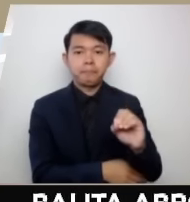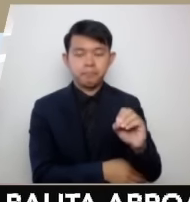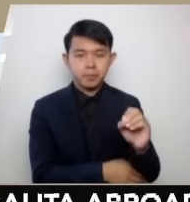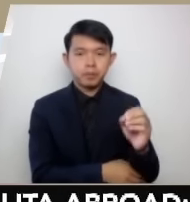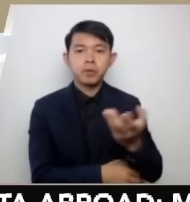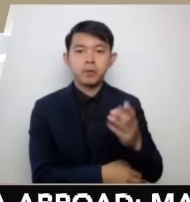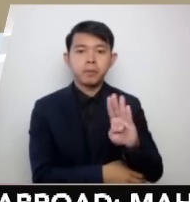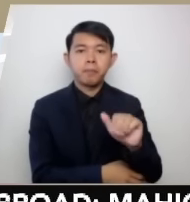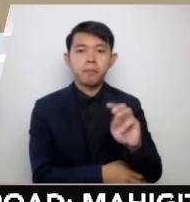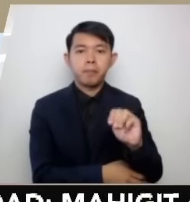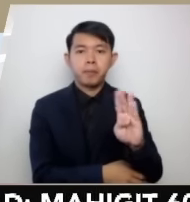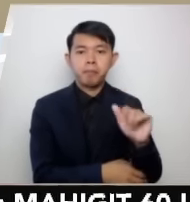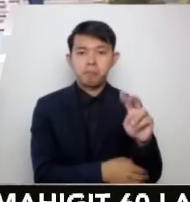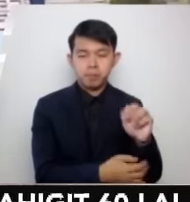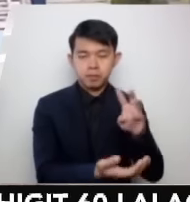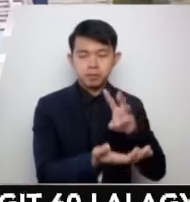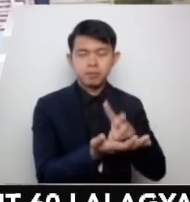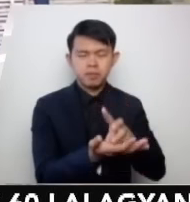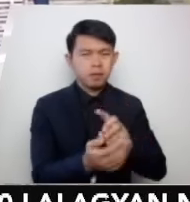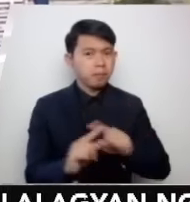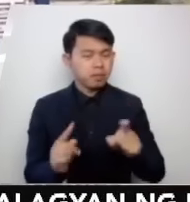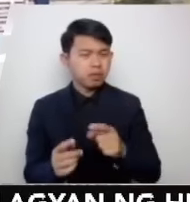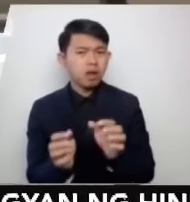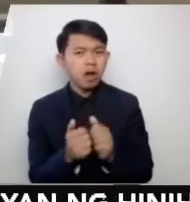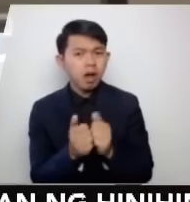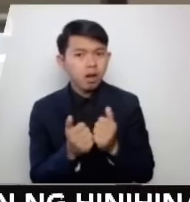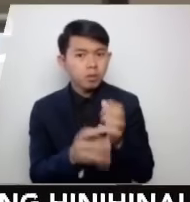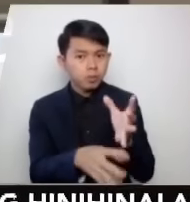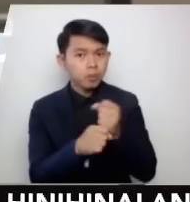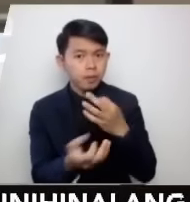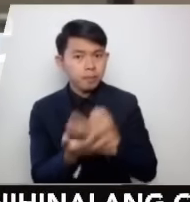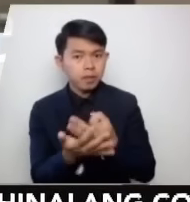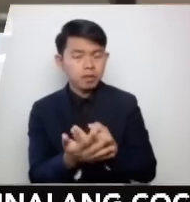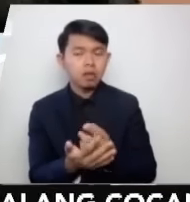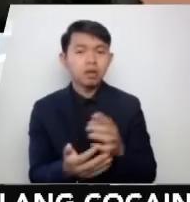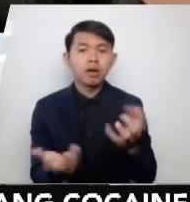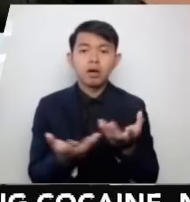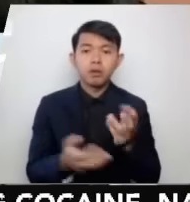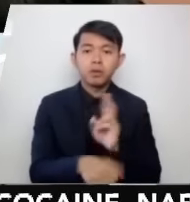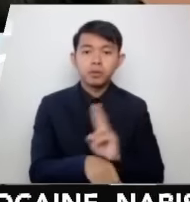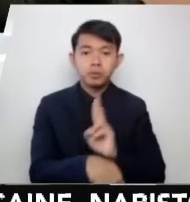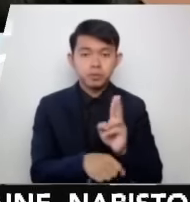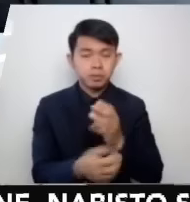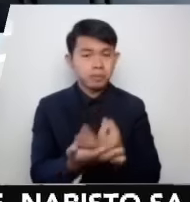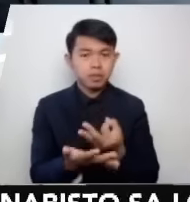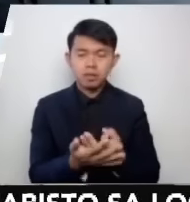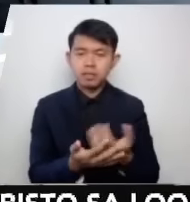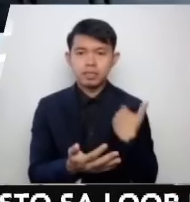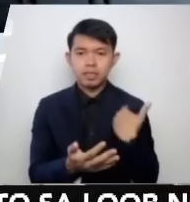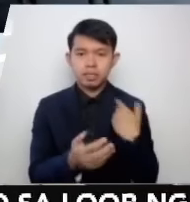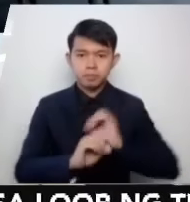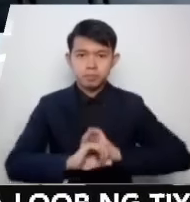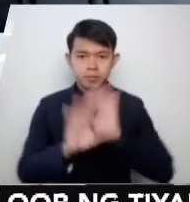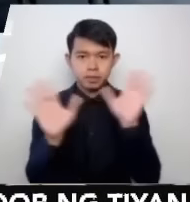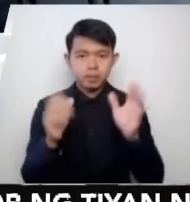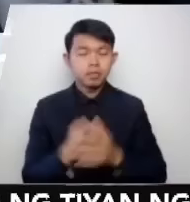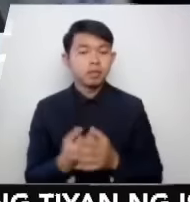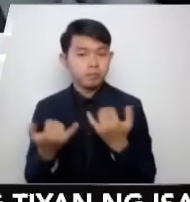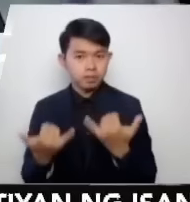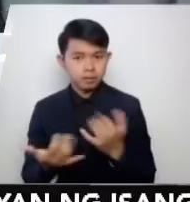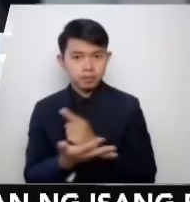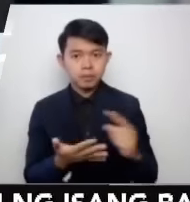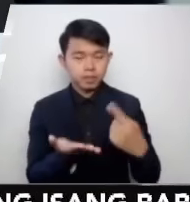at ano yung pinaggamitan ng pera. Samantala, ngayong Linggo tatalakayin ng PNP CIDG at PAGCOR kung sino ang dating PNP chief